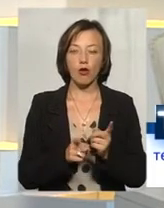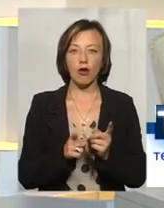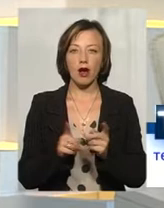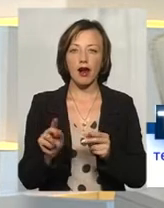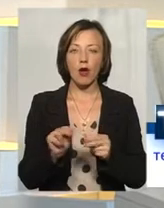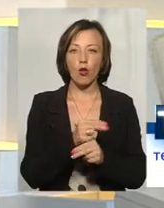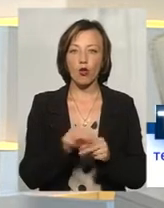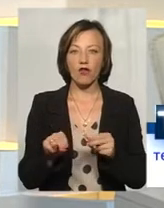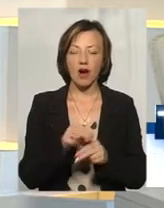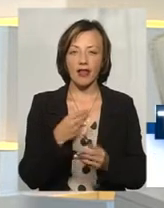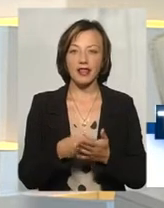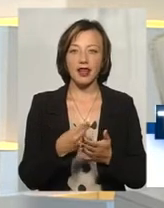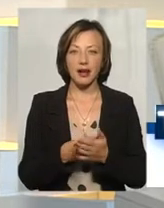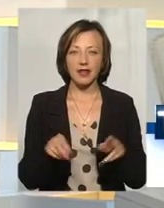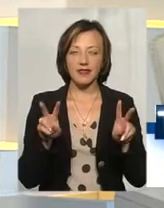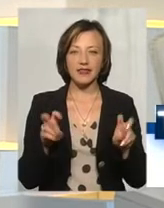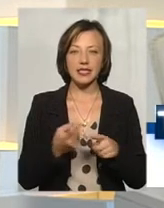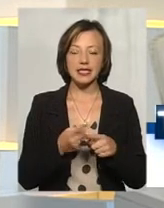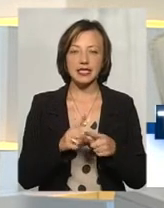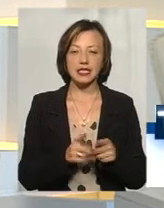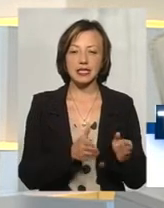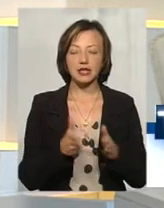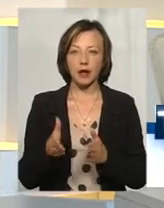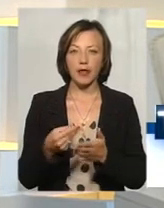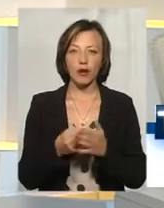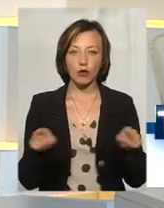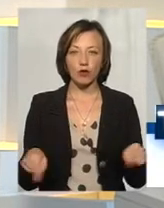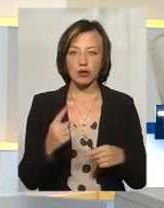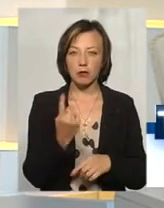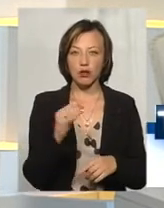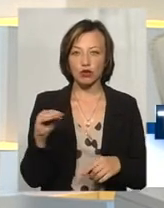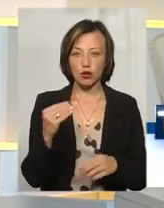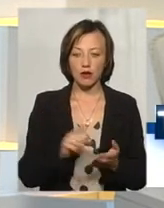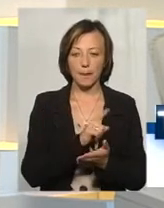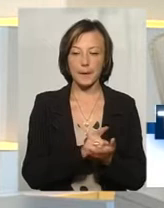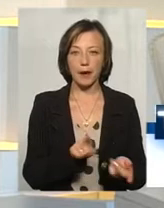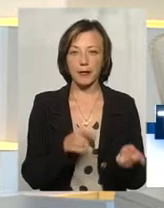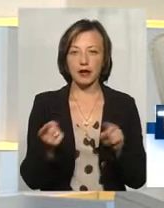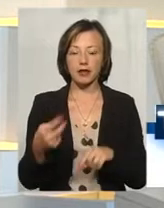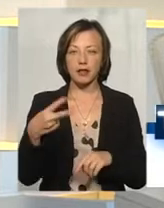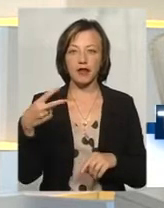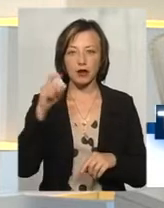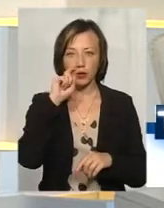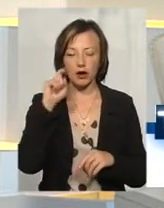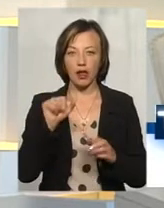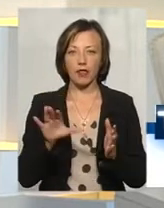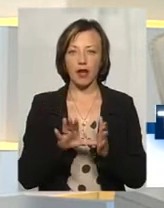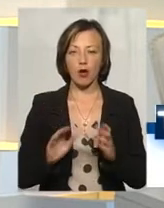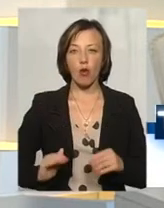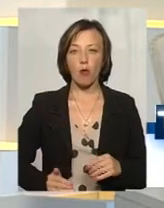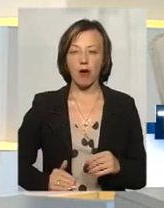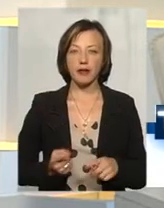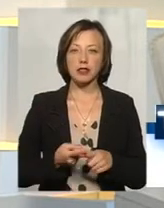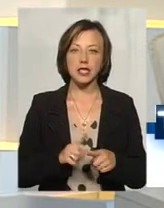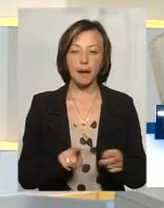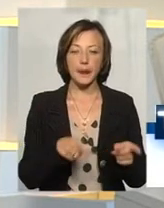А стимулююче регулювання – це система тарифоутворення, на яку з 1 жовтня має перейти 20 українських енергокомпаній.